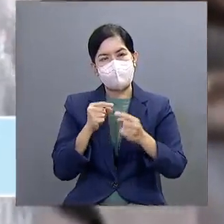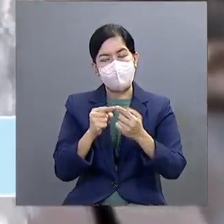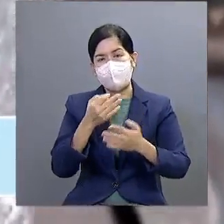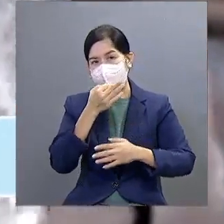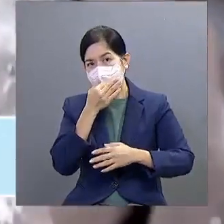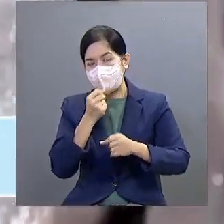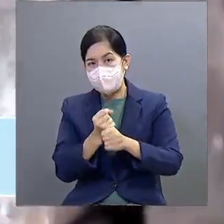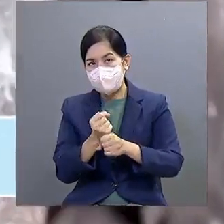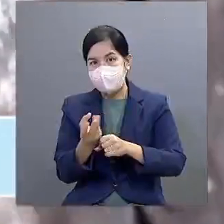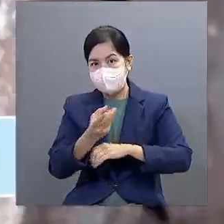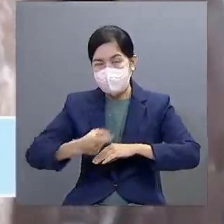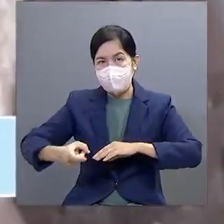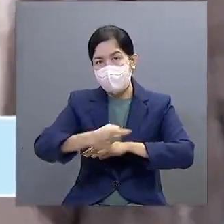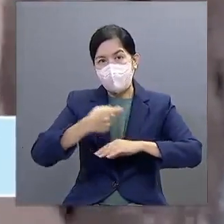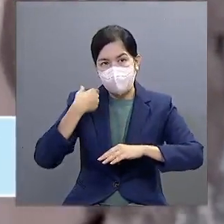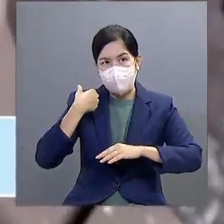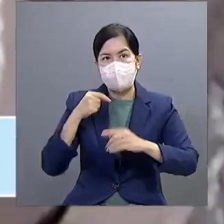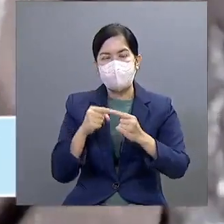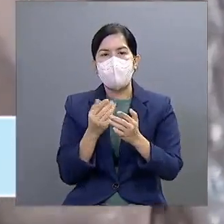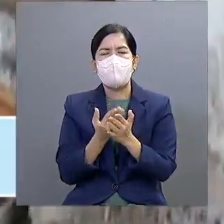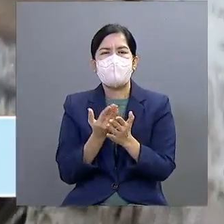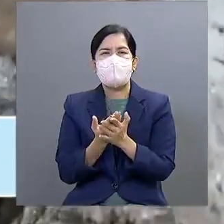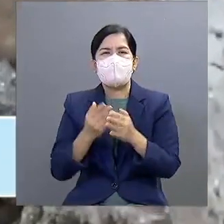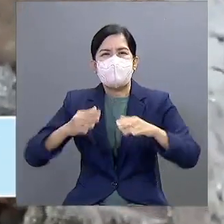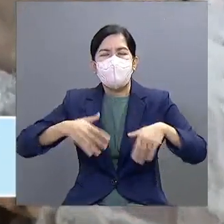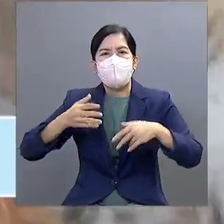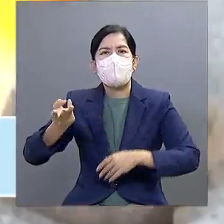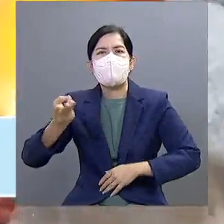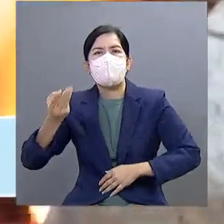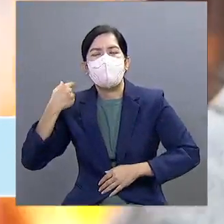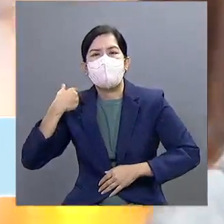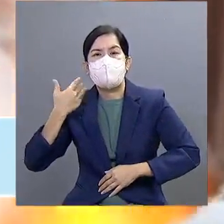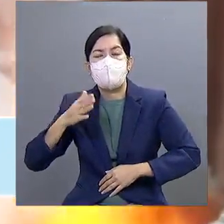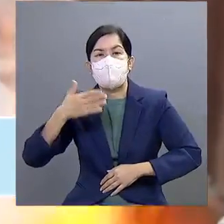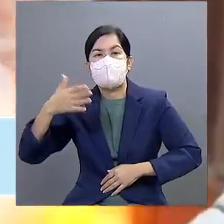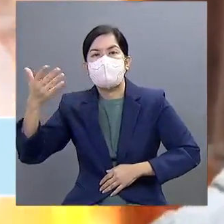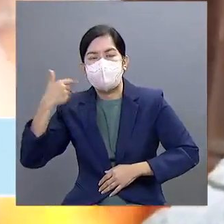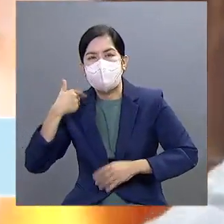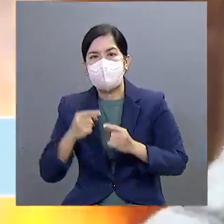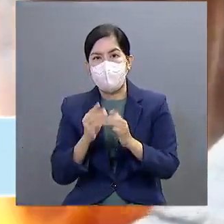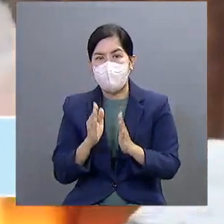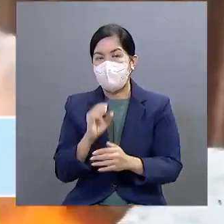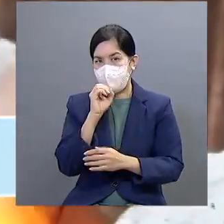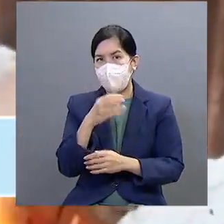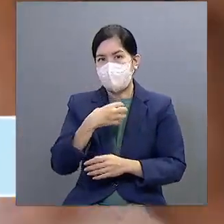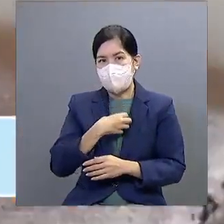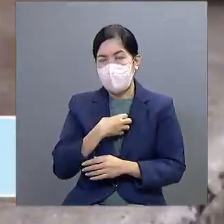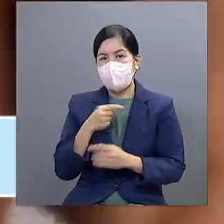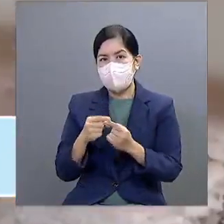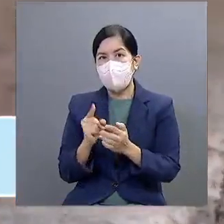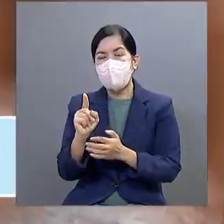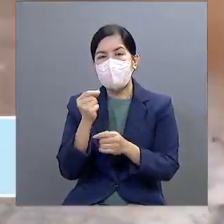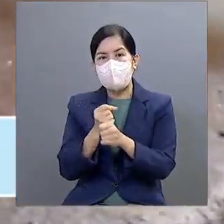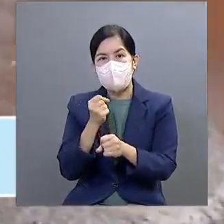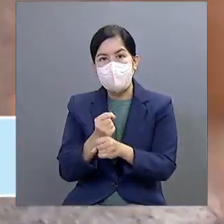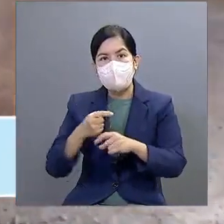านที่ได้มาก่อนได้เงินเล็กๆน้อยๆครับไม่ได้มากอะไรจนกระทั่งวันหนึ่งครับมีลูกค้าติดต่อมาให้ตีมีดสวยงามให้หน่อยคุณชวนก็ลองทำดูครับเอาปรากฏว่าสว